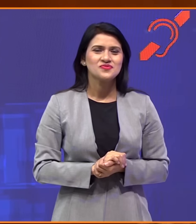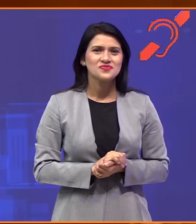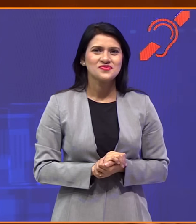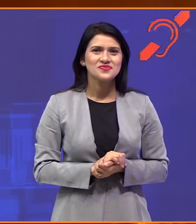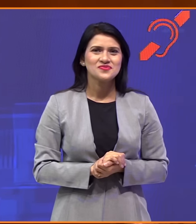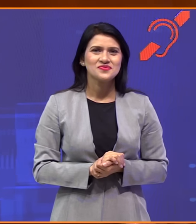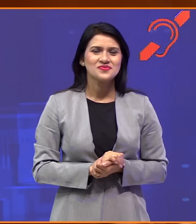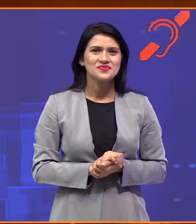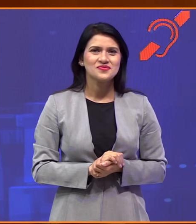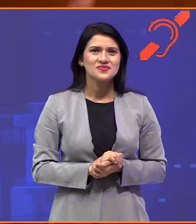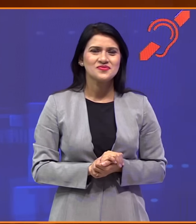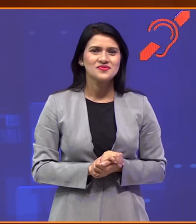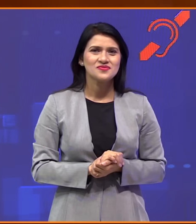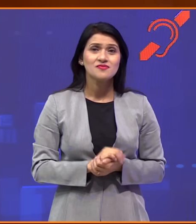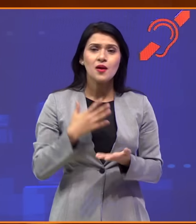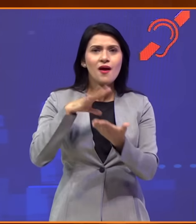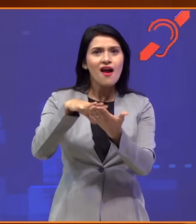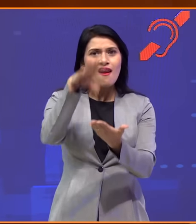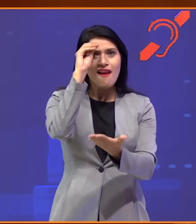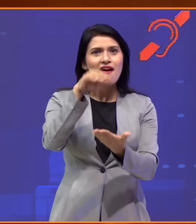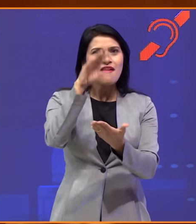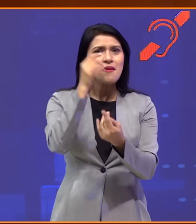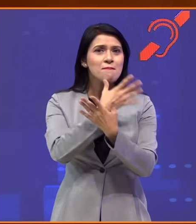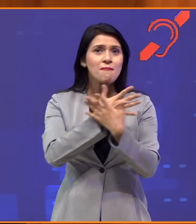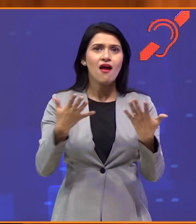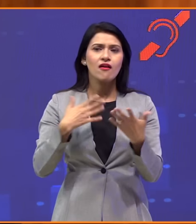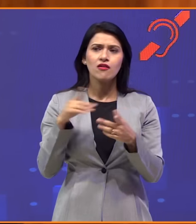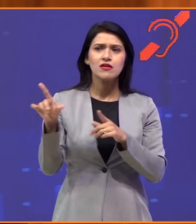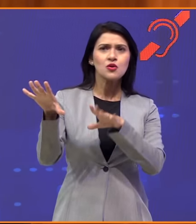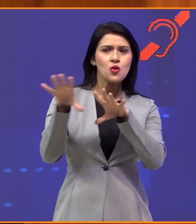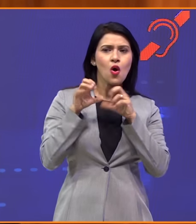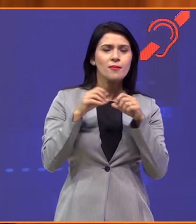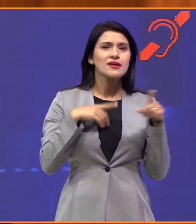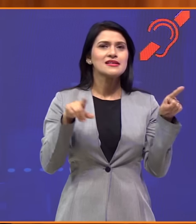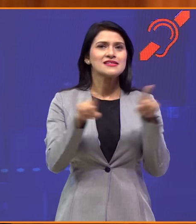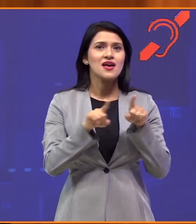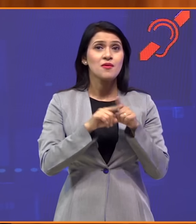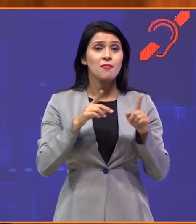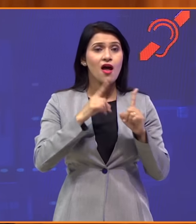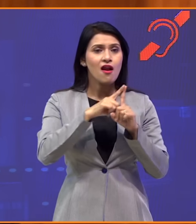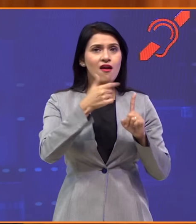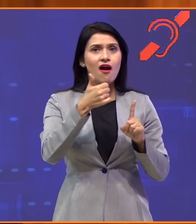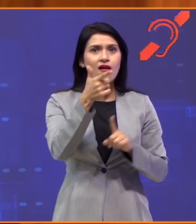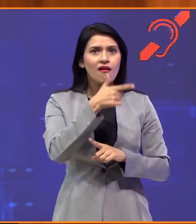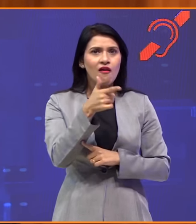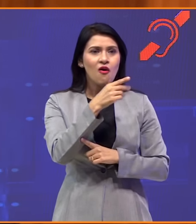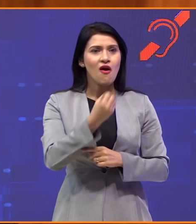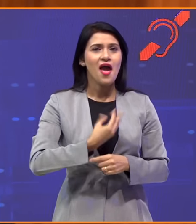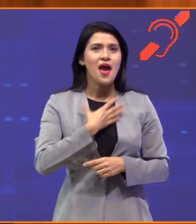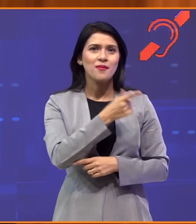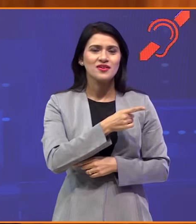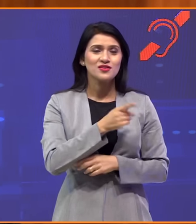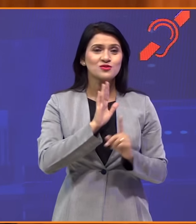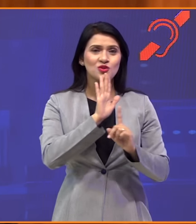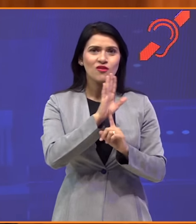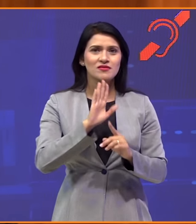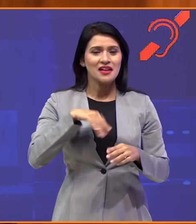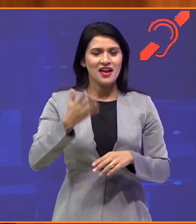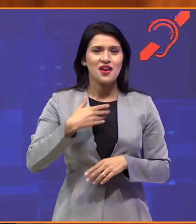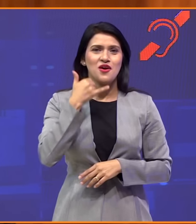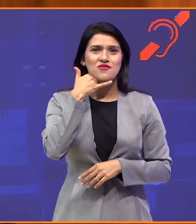मुझे मैंने उनसे जो सीखा था बहुत कुछ उसमें यूज किया तो मेरा डायरेक्टर खुश हो गया था तो मैंने सीन उनको फोन